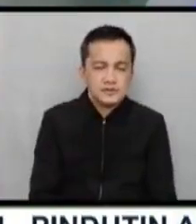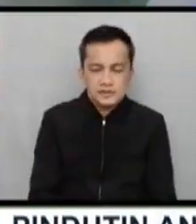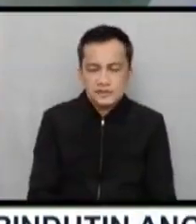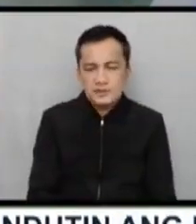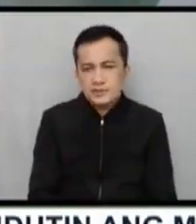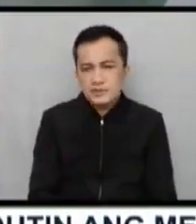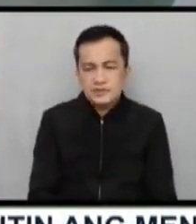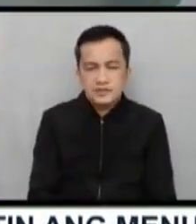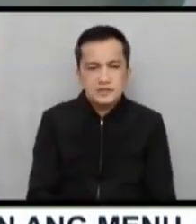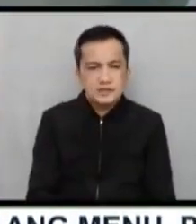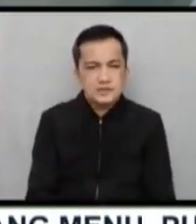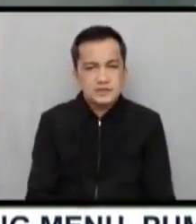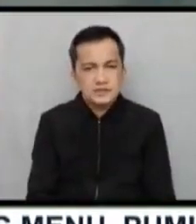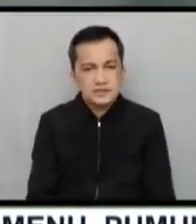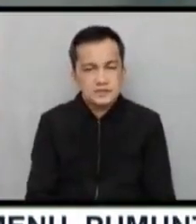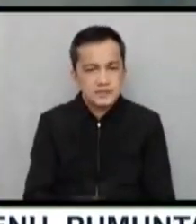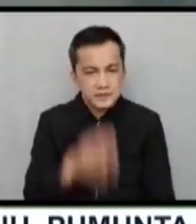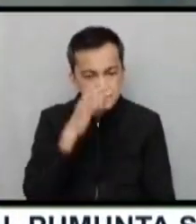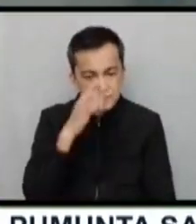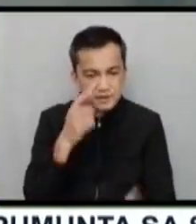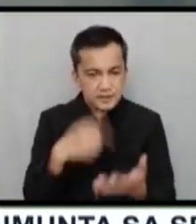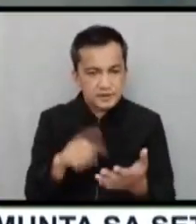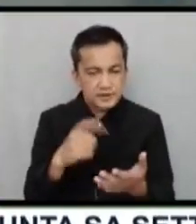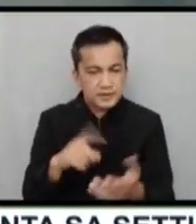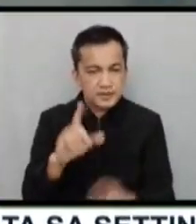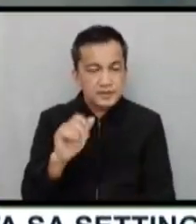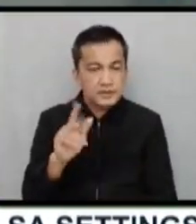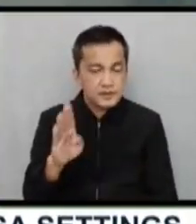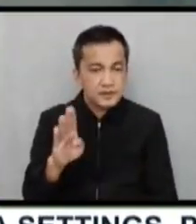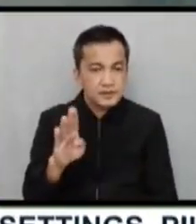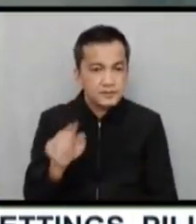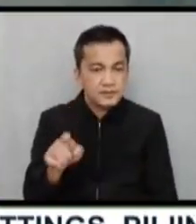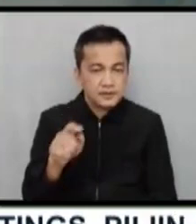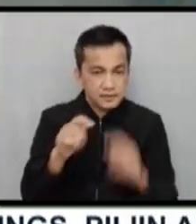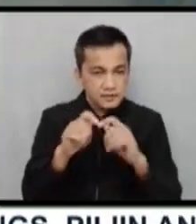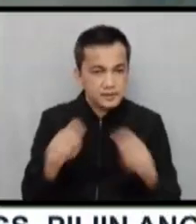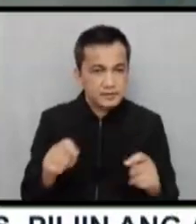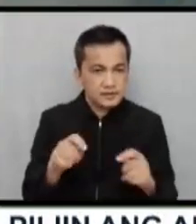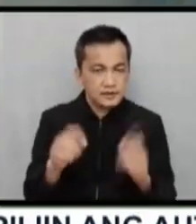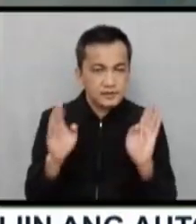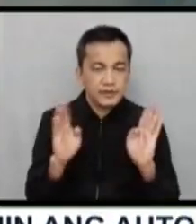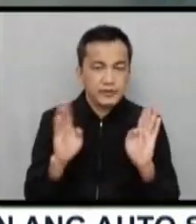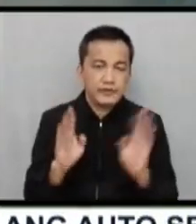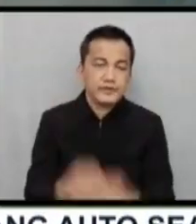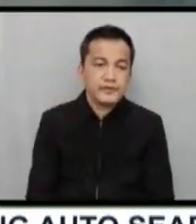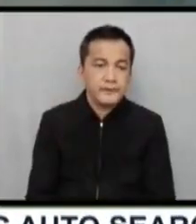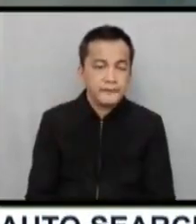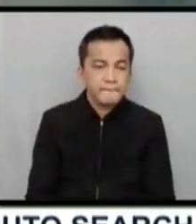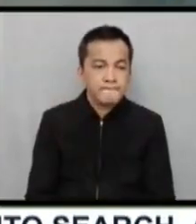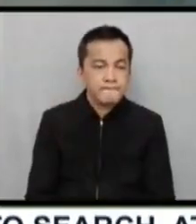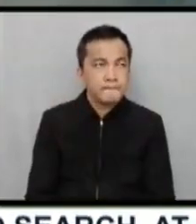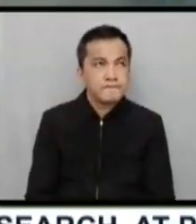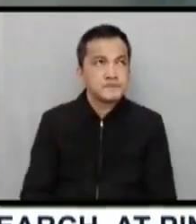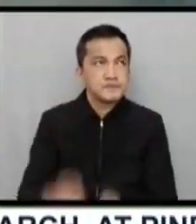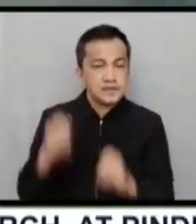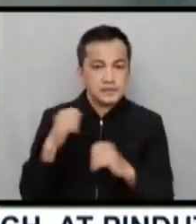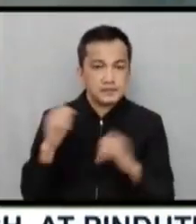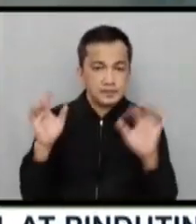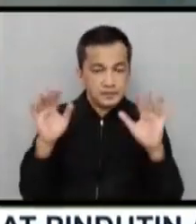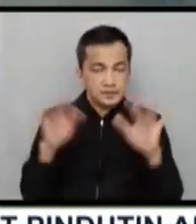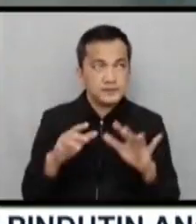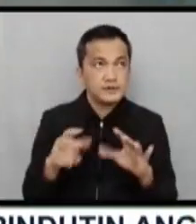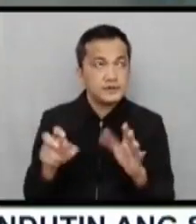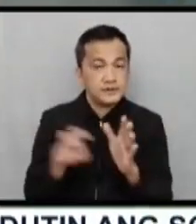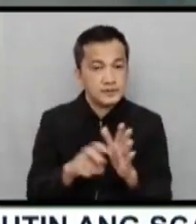Mahigpit na ang inexpeksyon ng LTO at LTFRB ang mga terminal sa Baguio City dahil sa inaasang pagdagsa ng mga pasahero